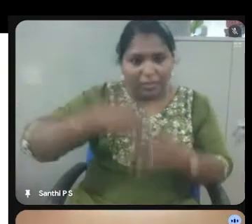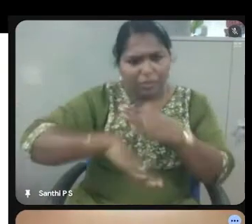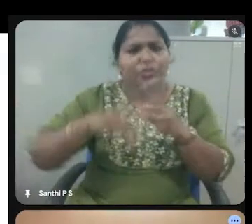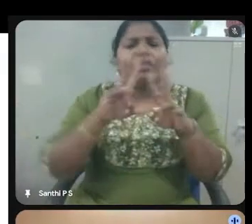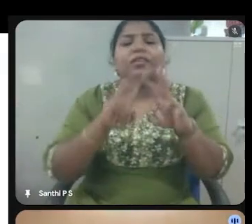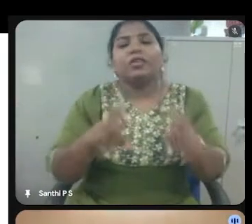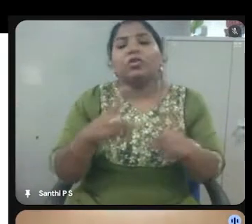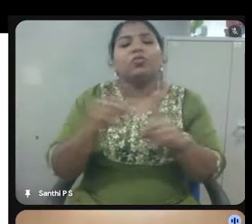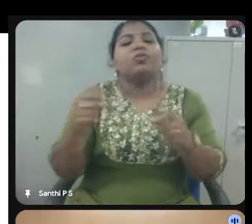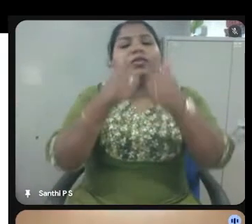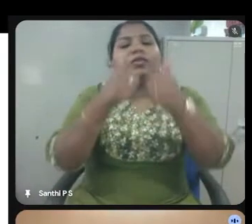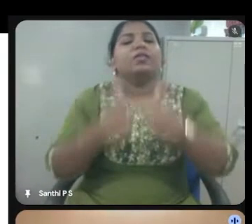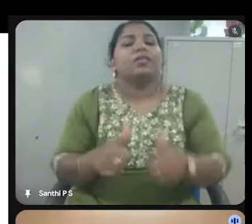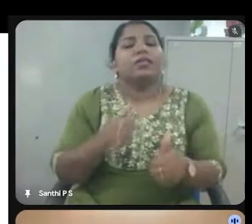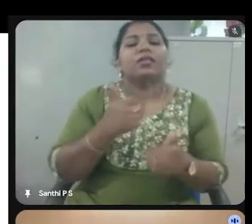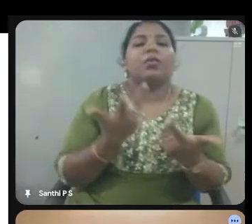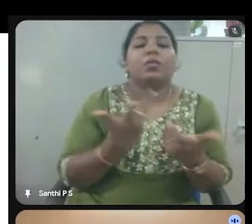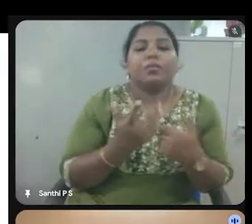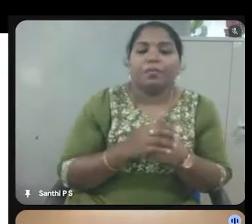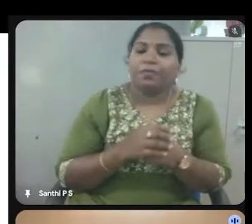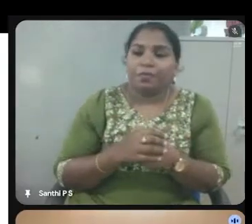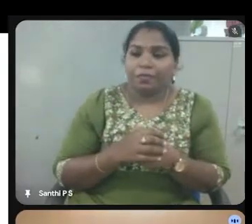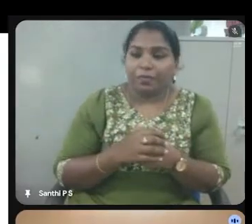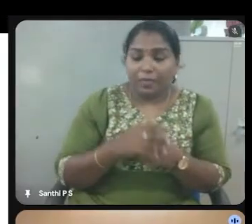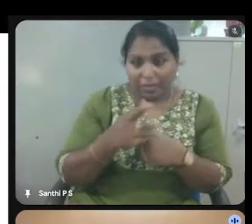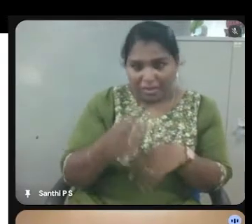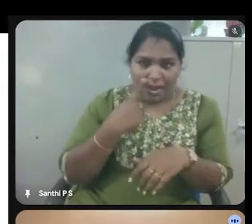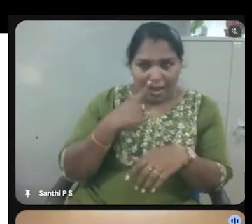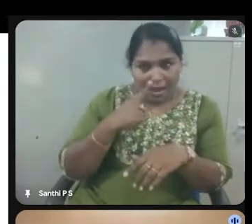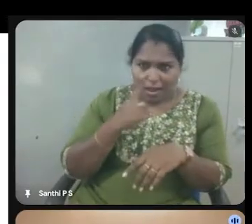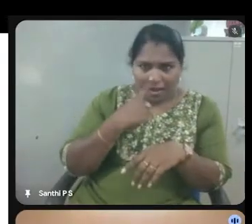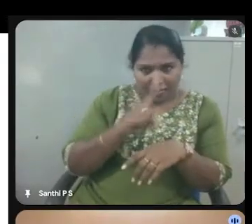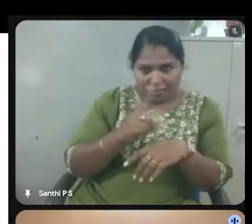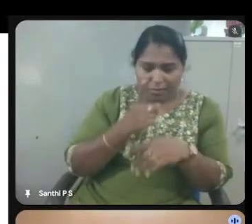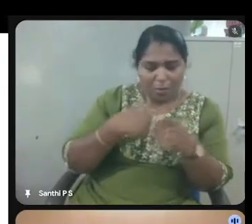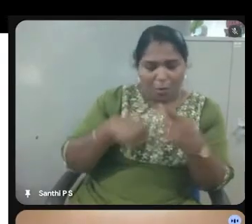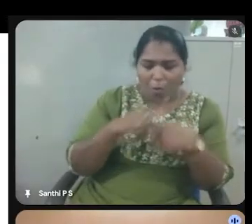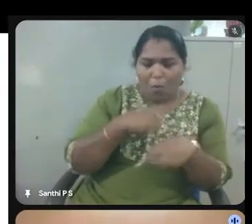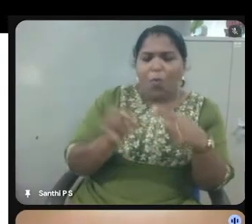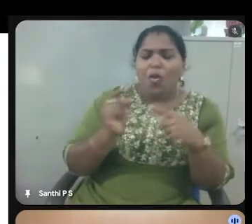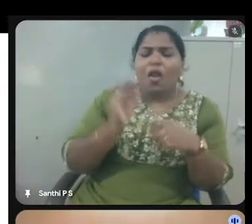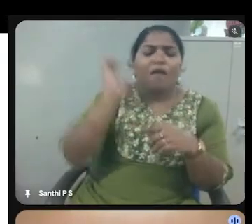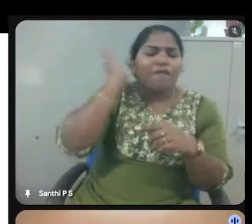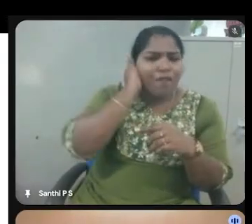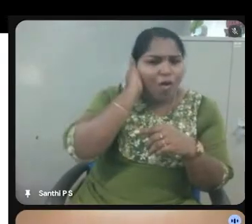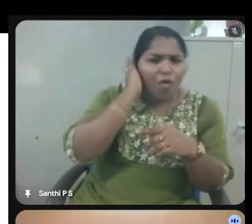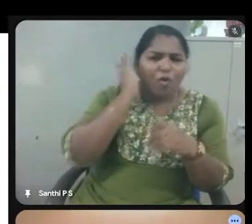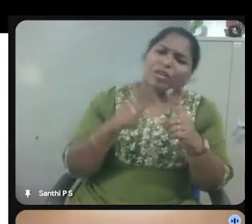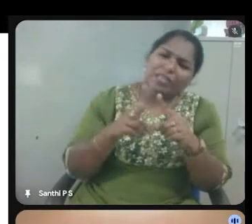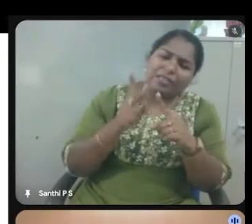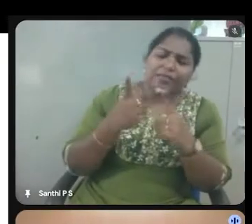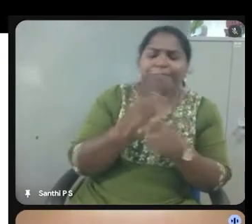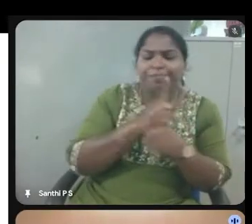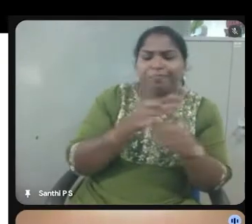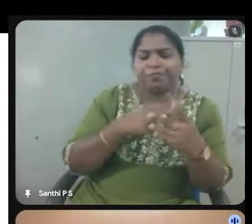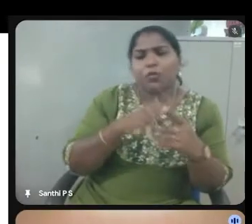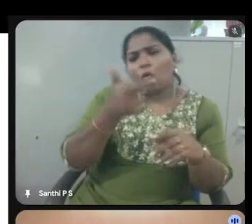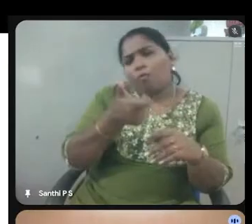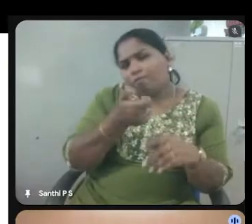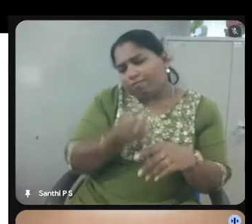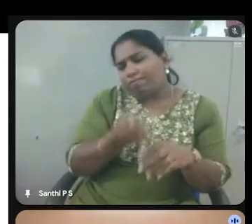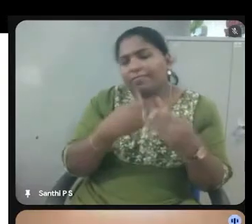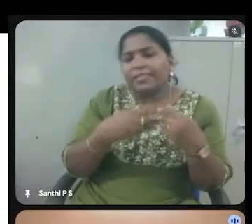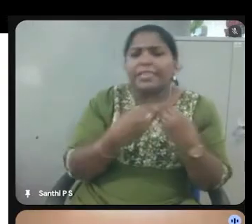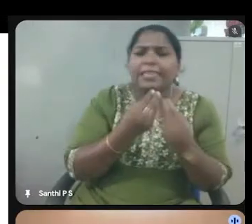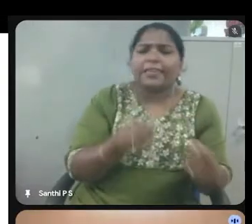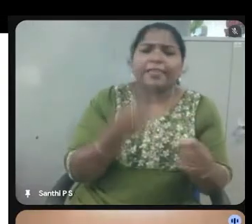അതായത് എന്തിനാണ് പാരന്റ്സ് കുട്ടികൾക്ക് സ്ക്രീൻ കൊടുക്കുന്നത്, ഫോണാവാം ടി വി എന്താണെങ്കിലും. അപ്പൊ അതിൽ ഏറ്റവും കൂടുതൽ